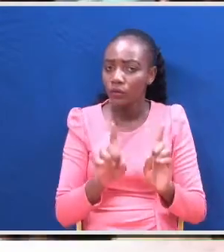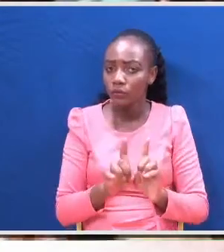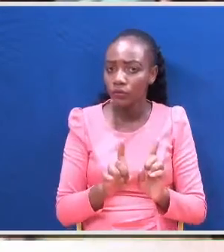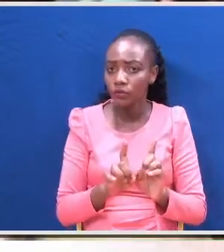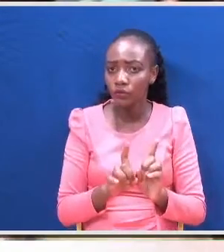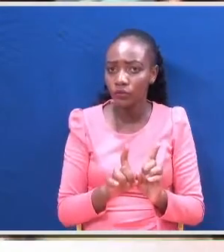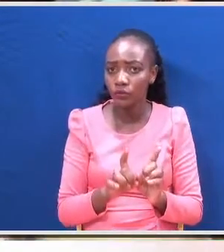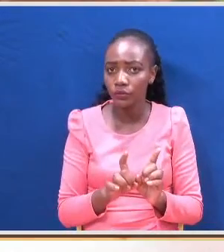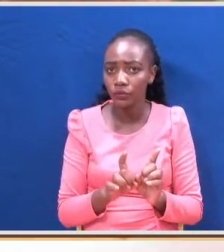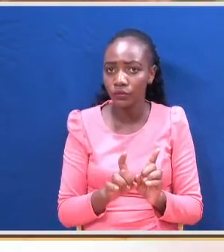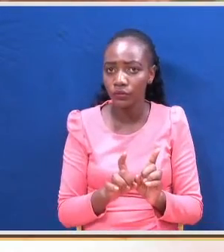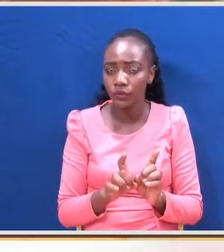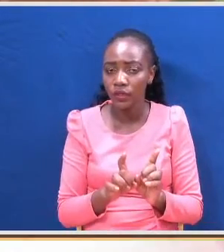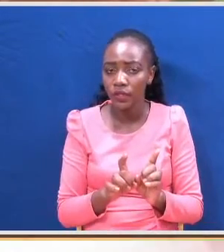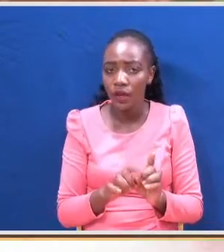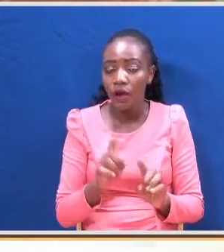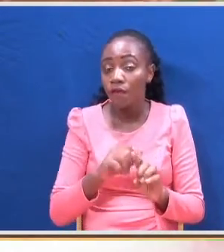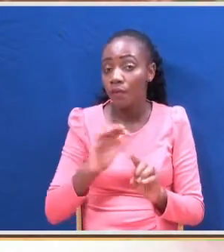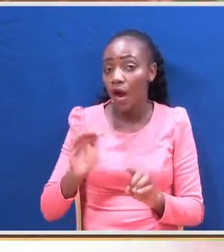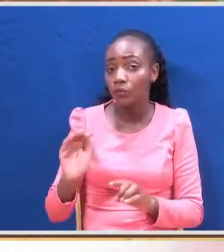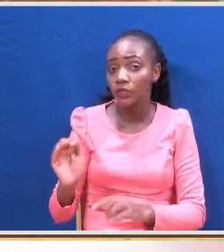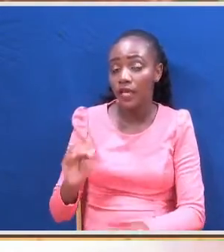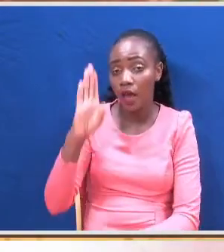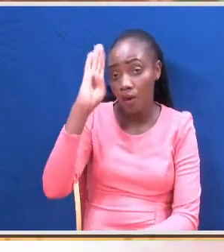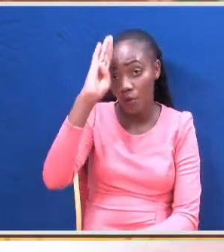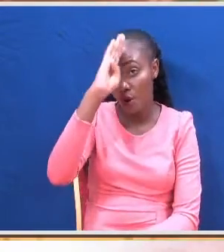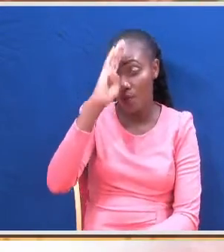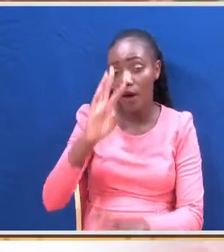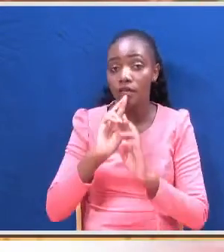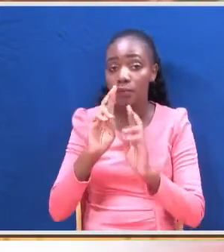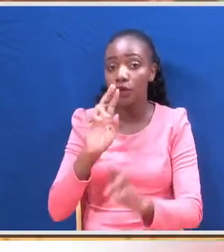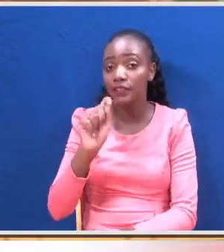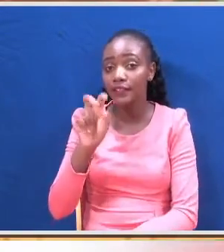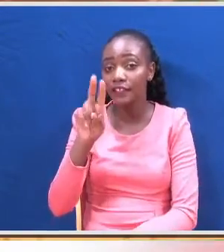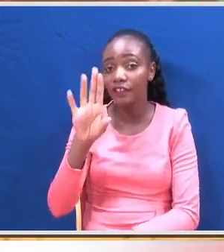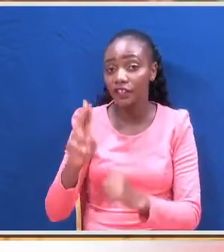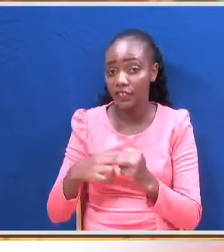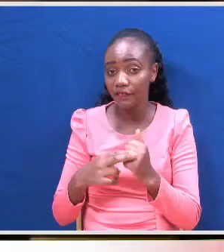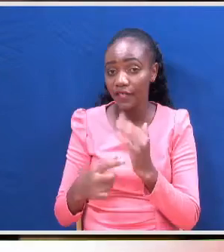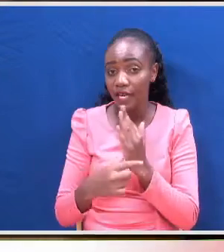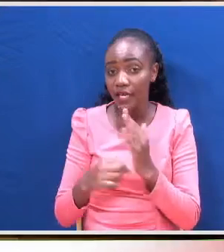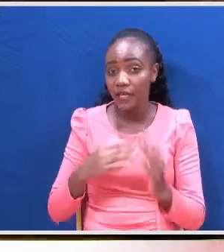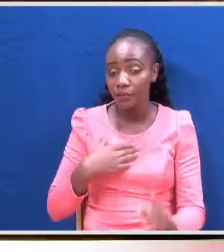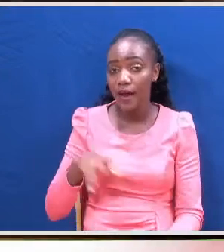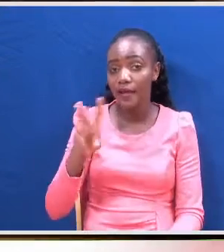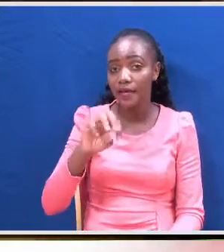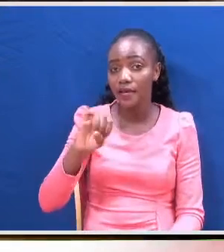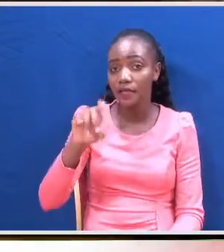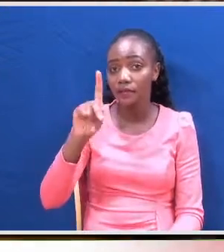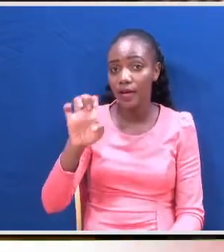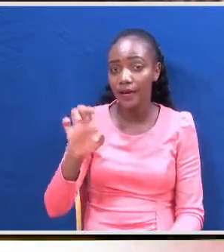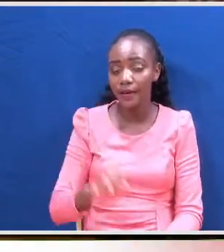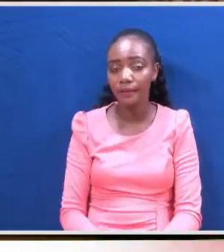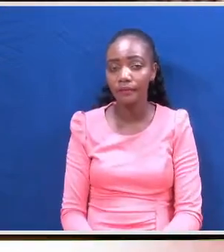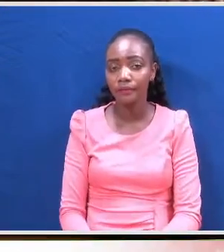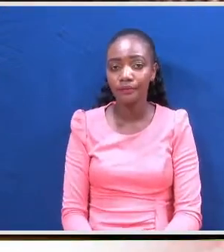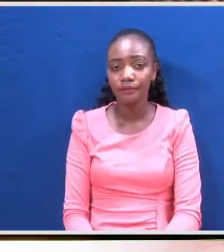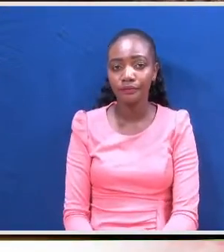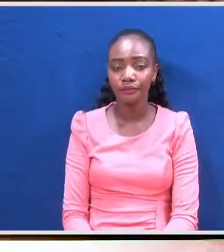lifetime hajawahi pewa injections. Kutoka kaunti ya Bungoma nikiarifia TV 47, mimi ni Mike